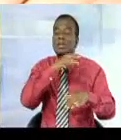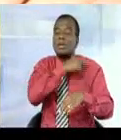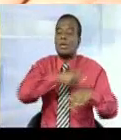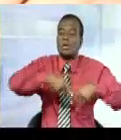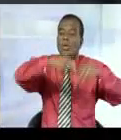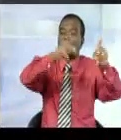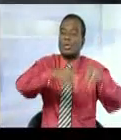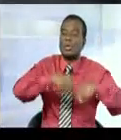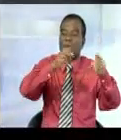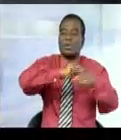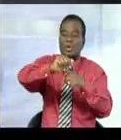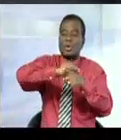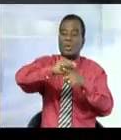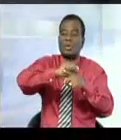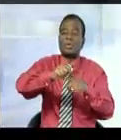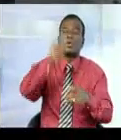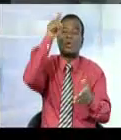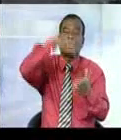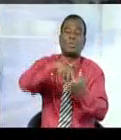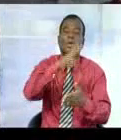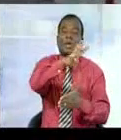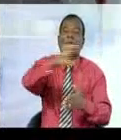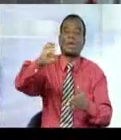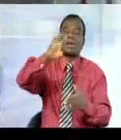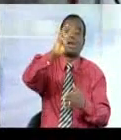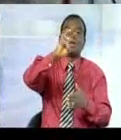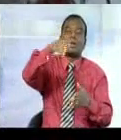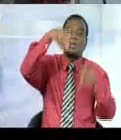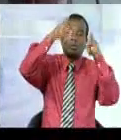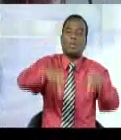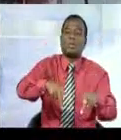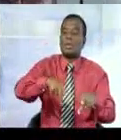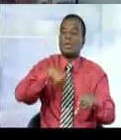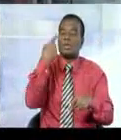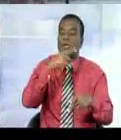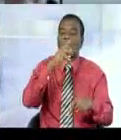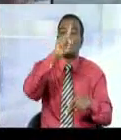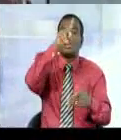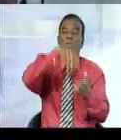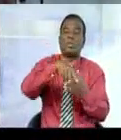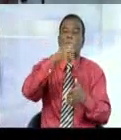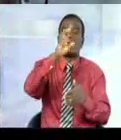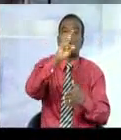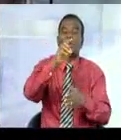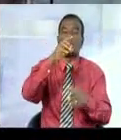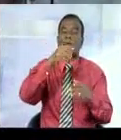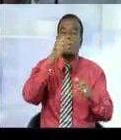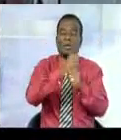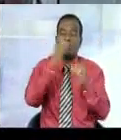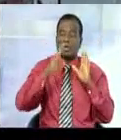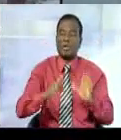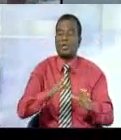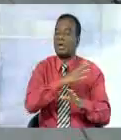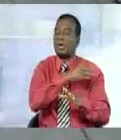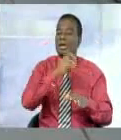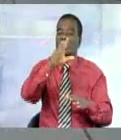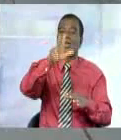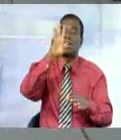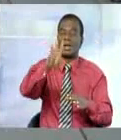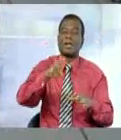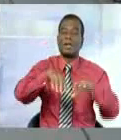permis d'assurer la formation de 1466 personnes, dont 1408 agents de santé et 34 agents